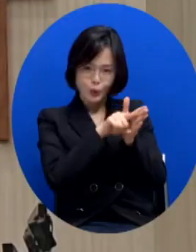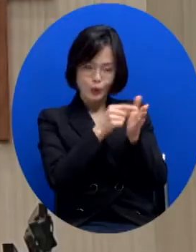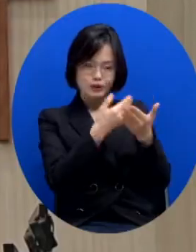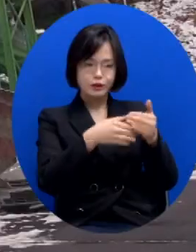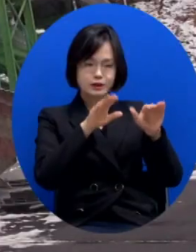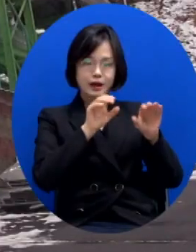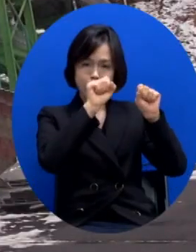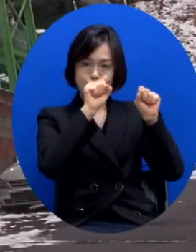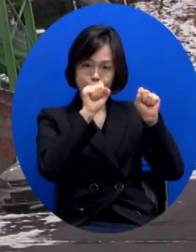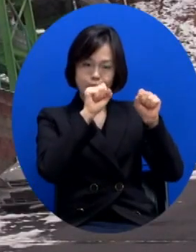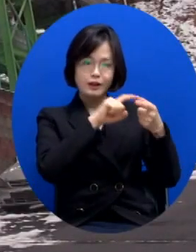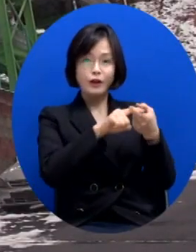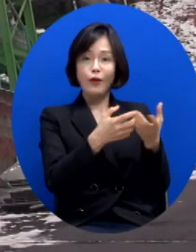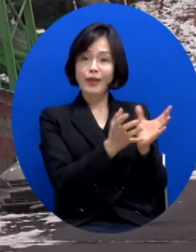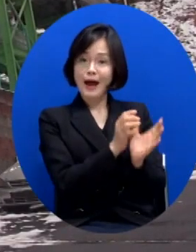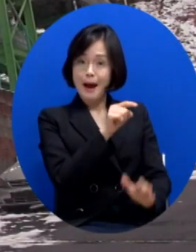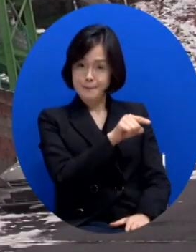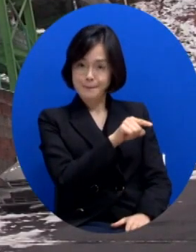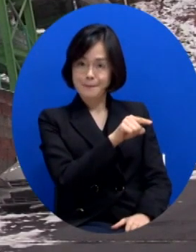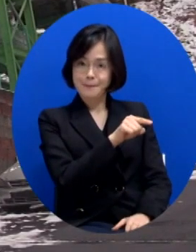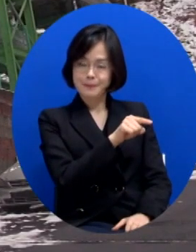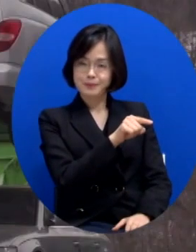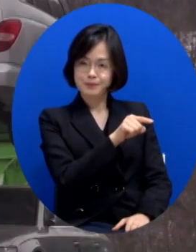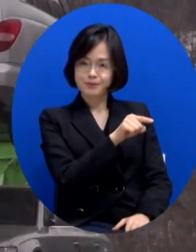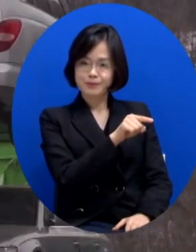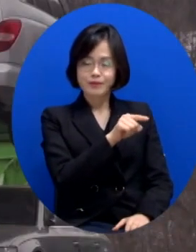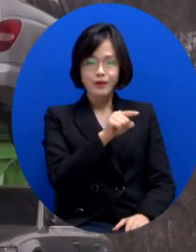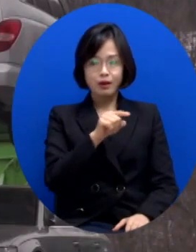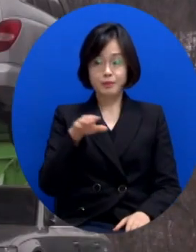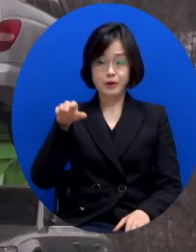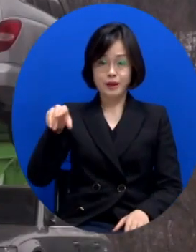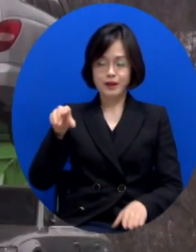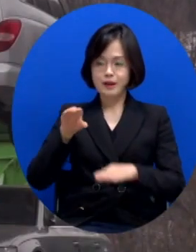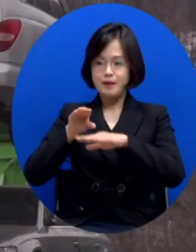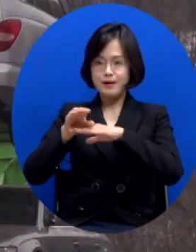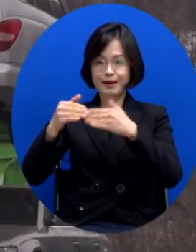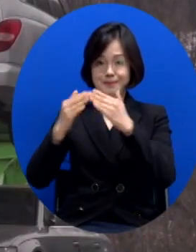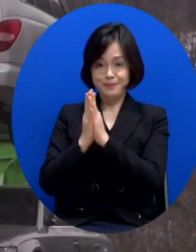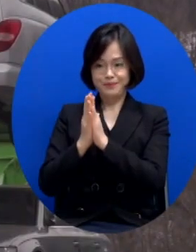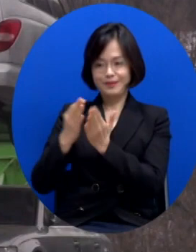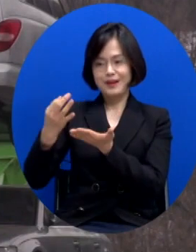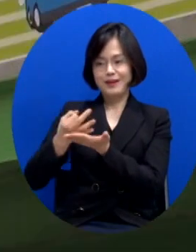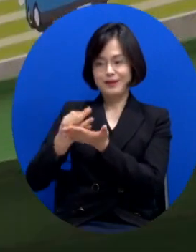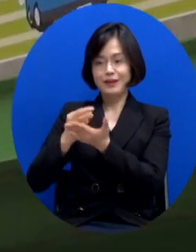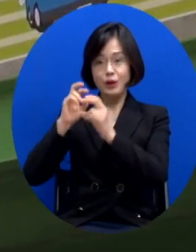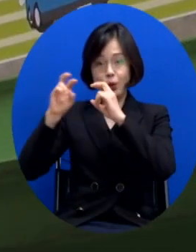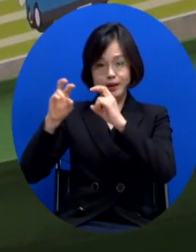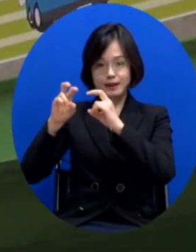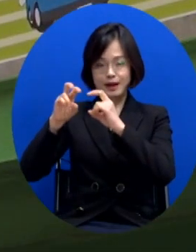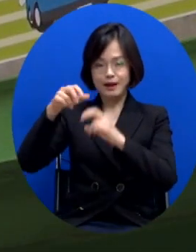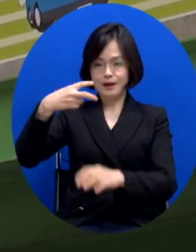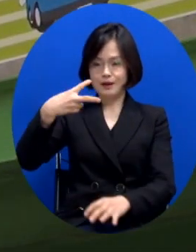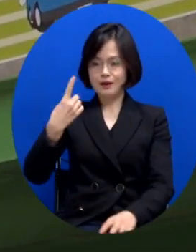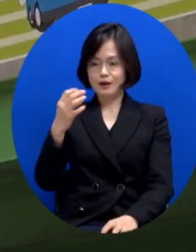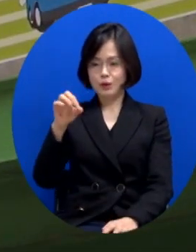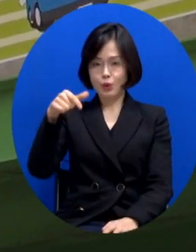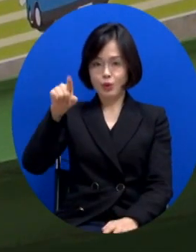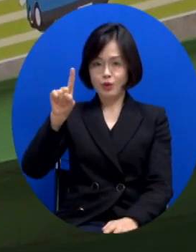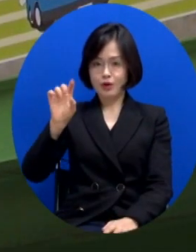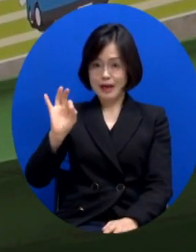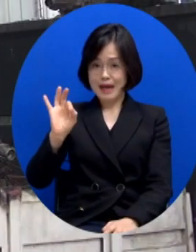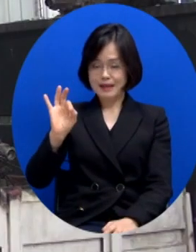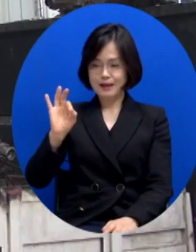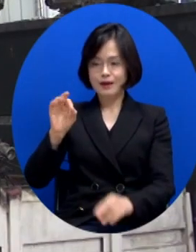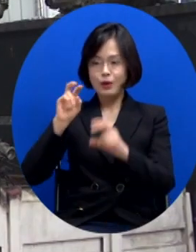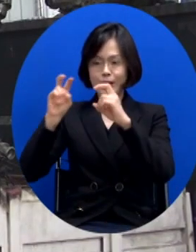천사운동연합. 기독교 천사운동연합이 최근 친환경 폐차 기업 동강그린모터스와 협약을 맺고 폐차 브랜드 그린엔젤